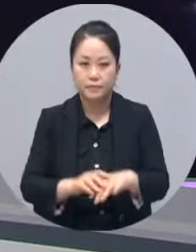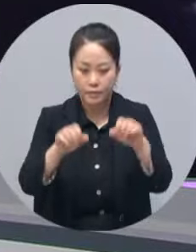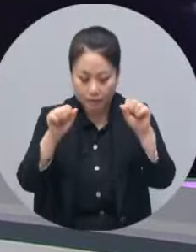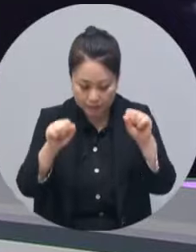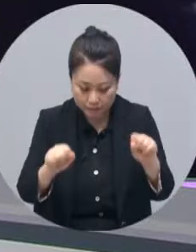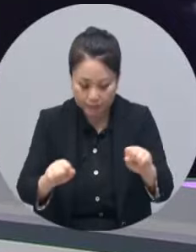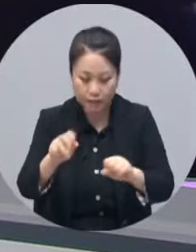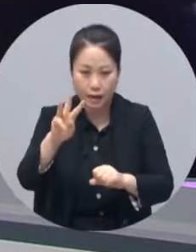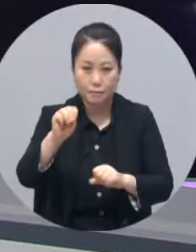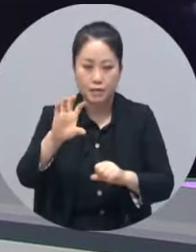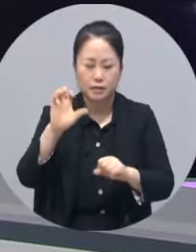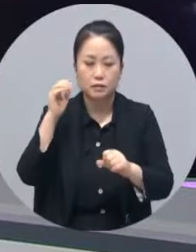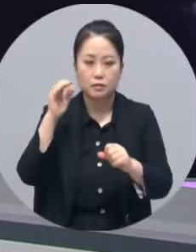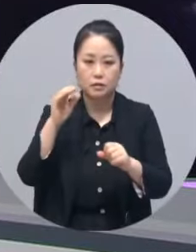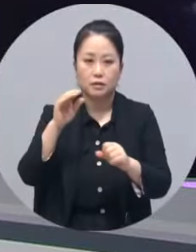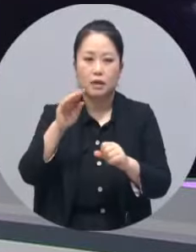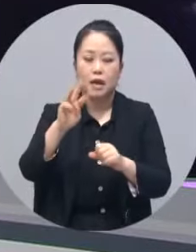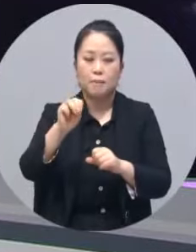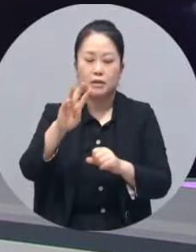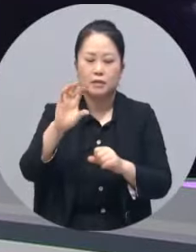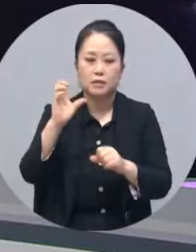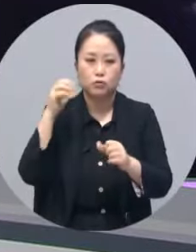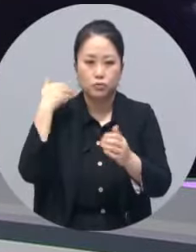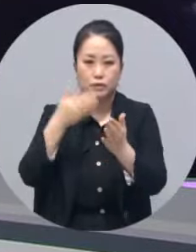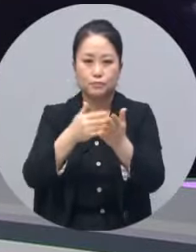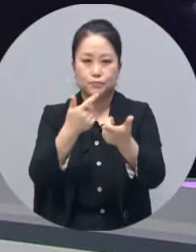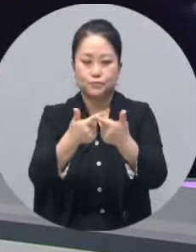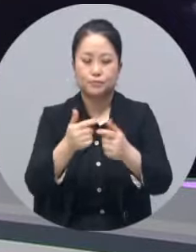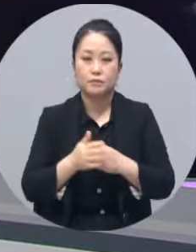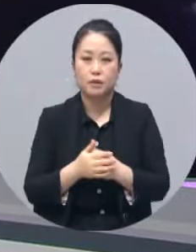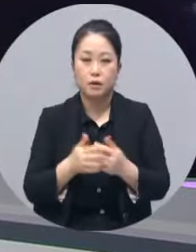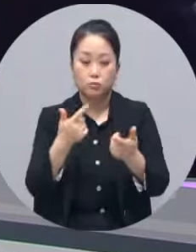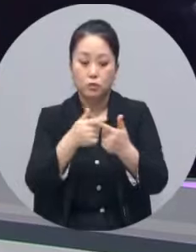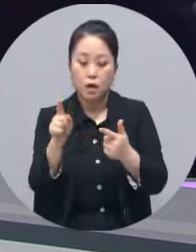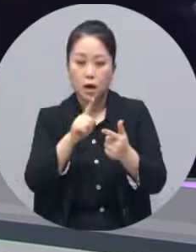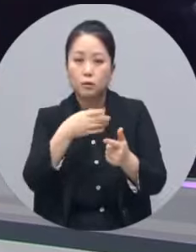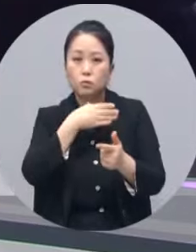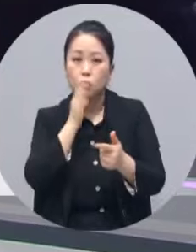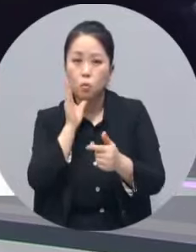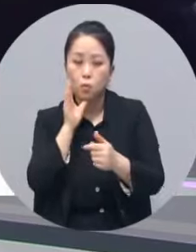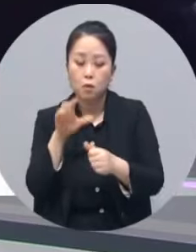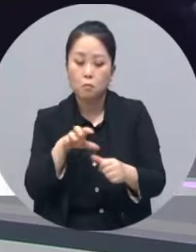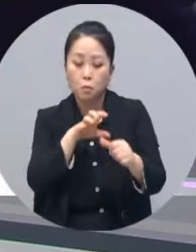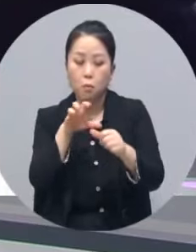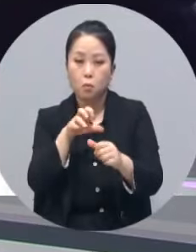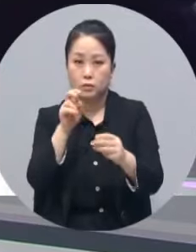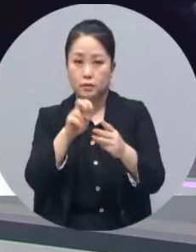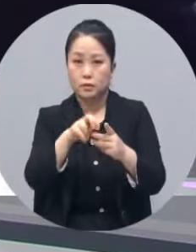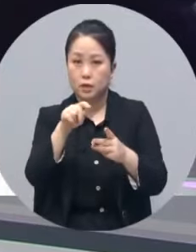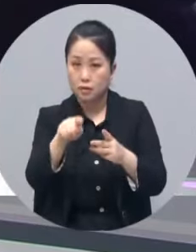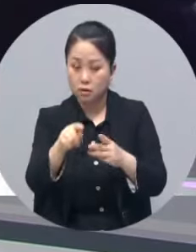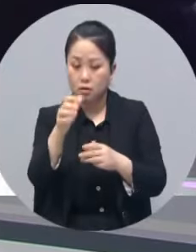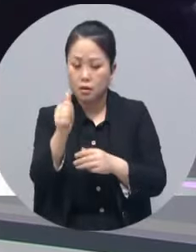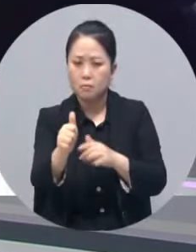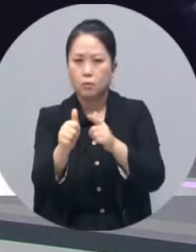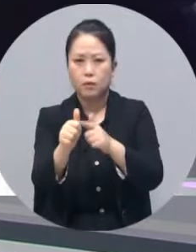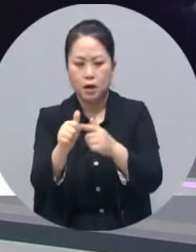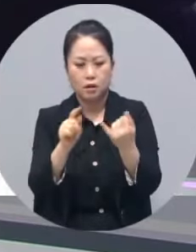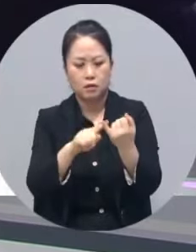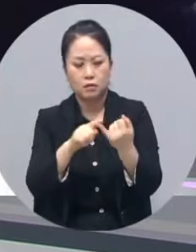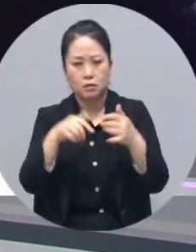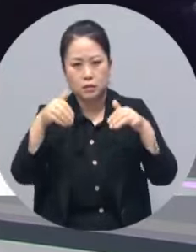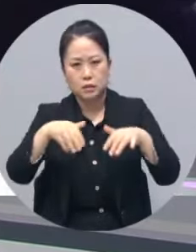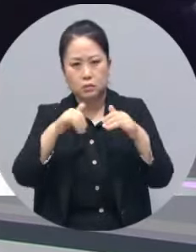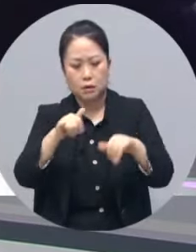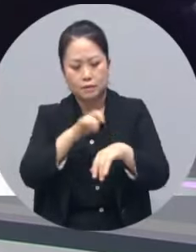여러분 안녕하십니까? MBC 뉴스데스크 부산입니다. 부산의 한 노인보호센터에서 센터 대표가 여성